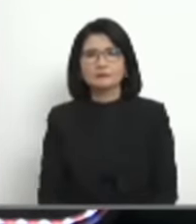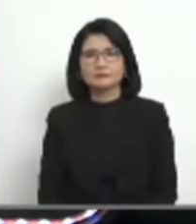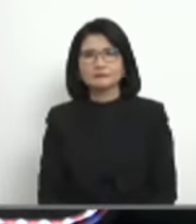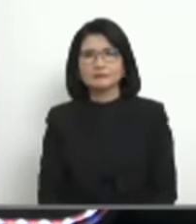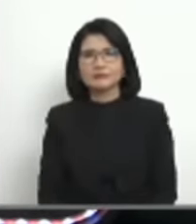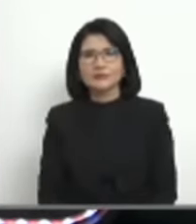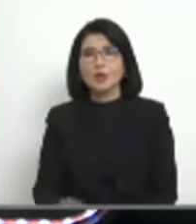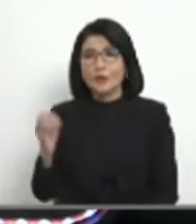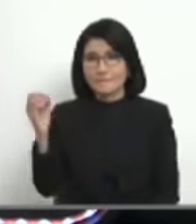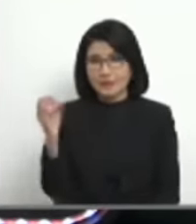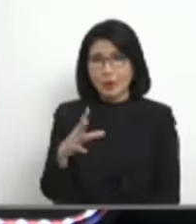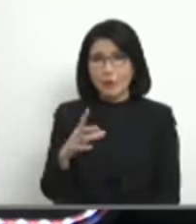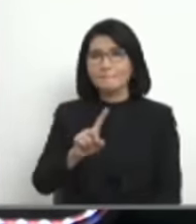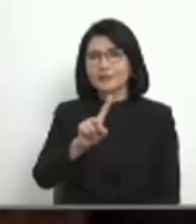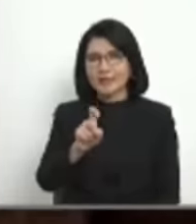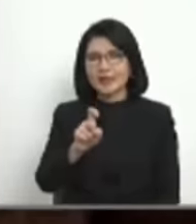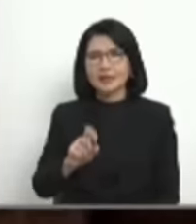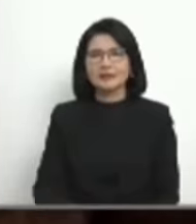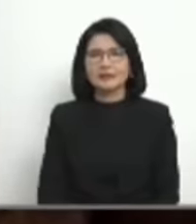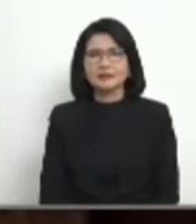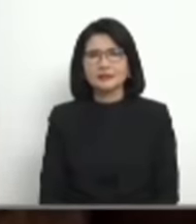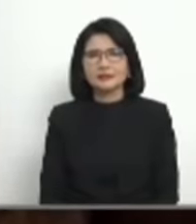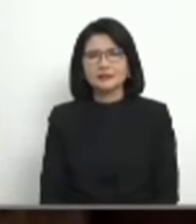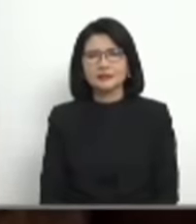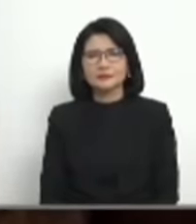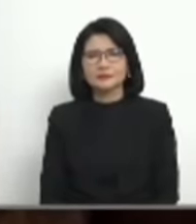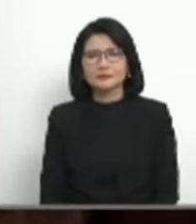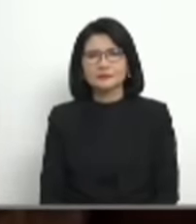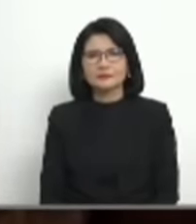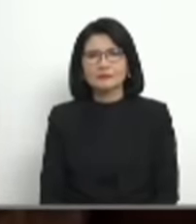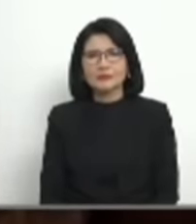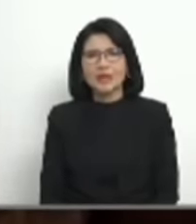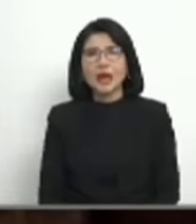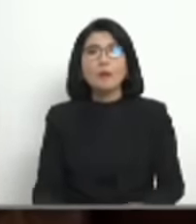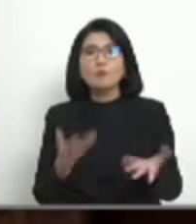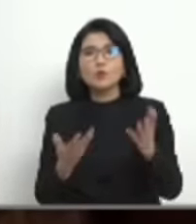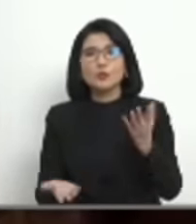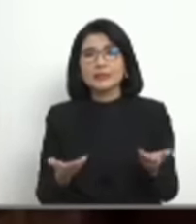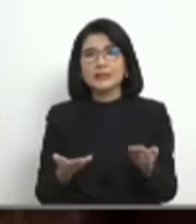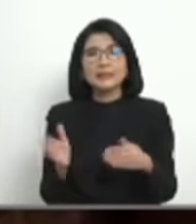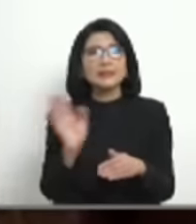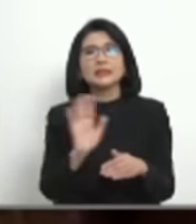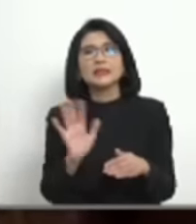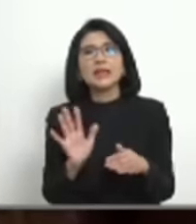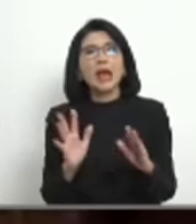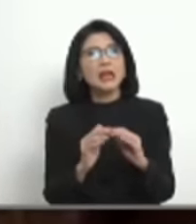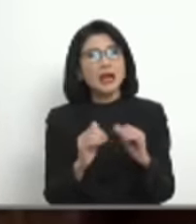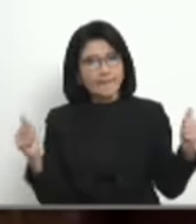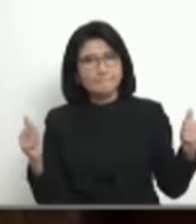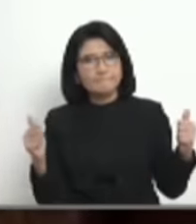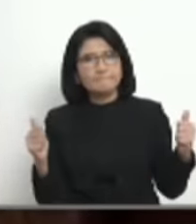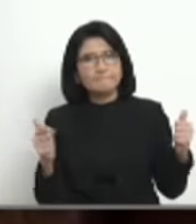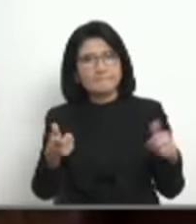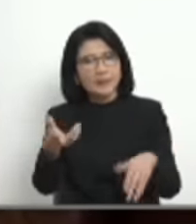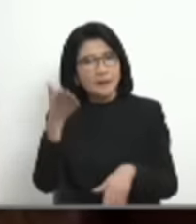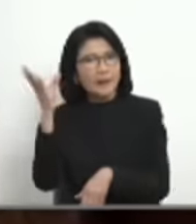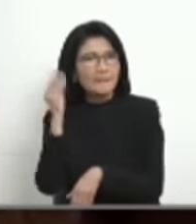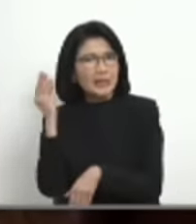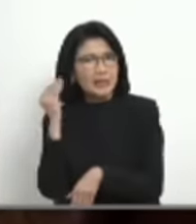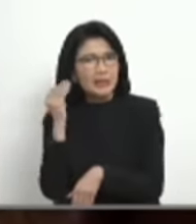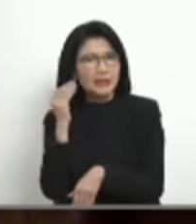pranowo durasinya 2 menit dimulai saat BAP tidak lengkap yang Bapak dengar